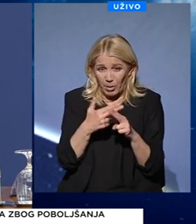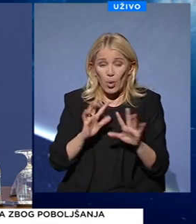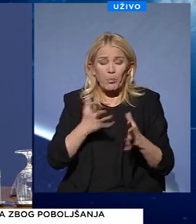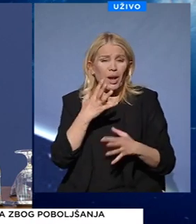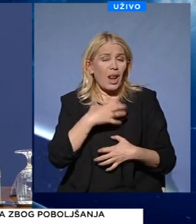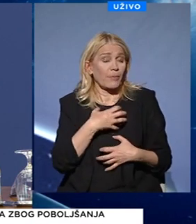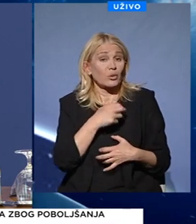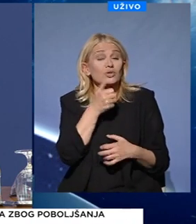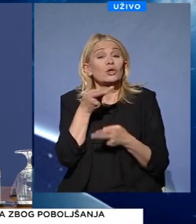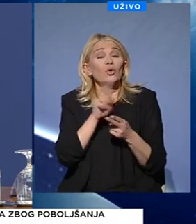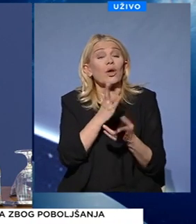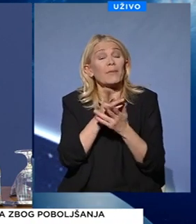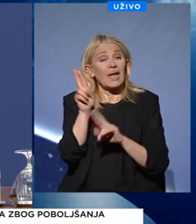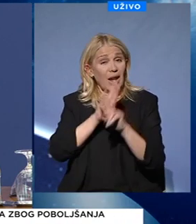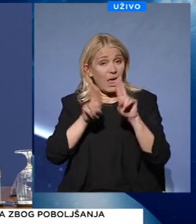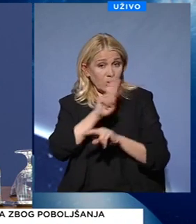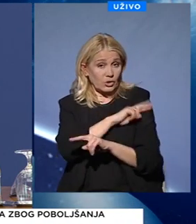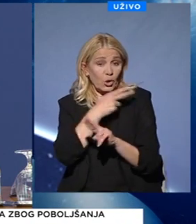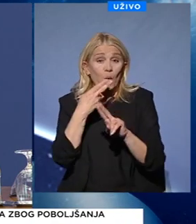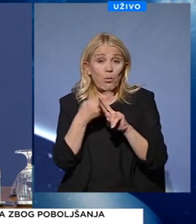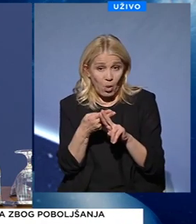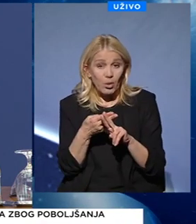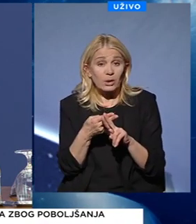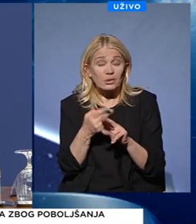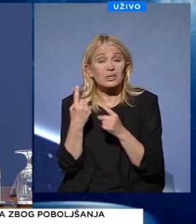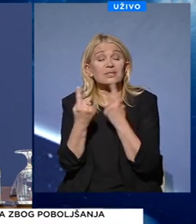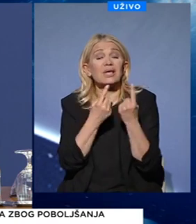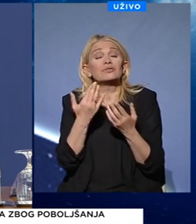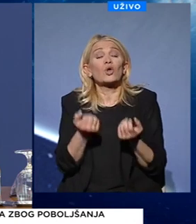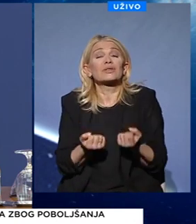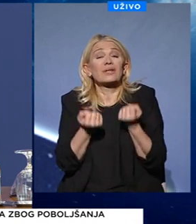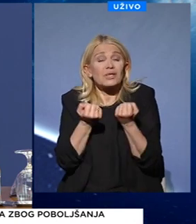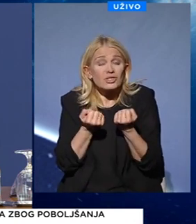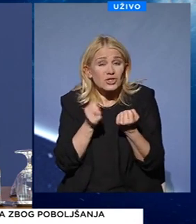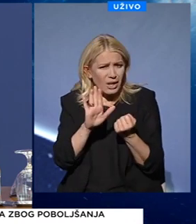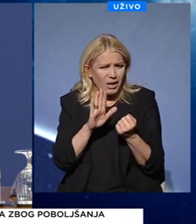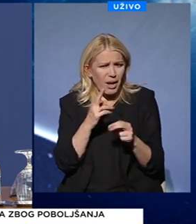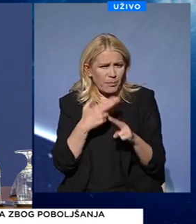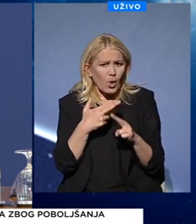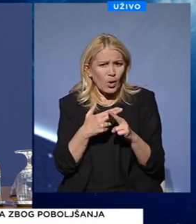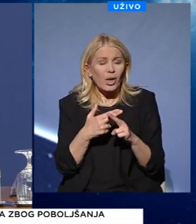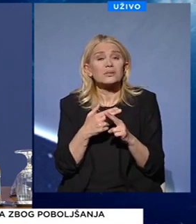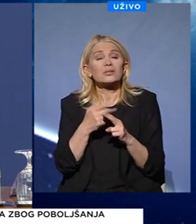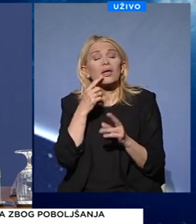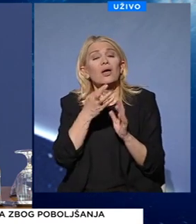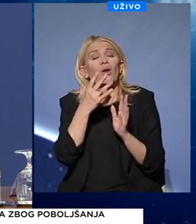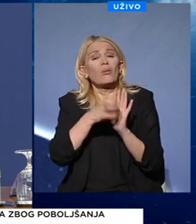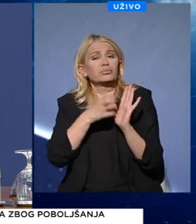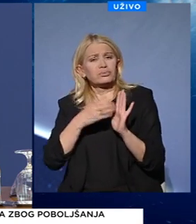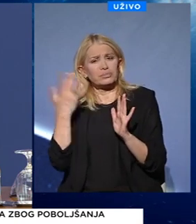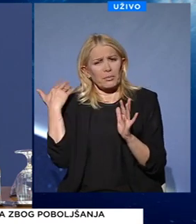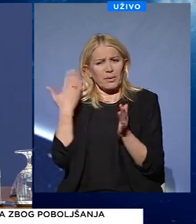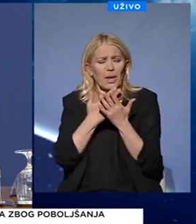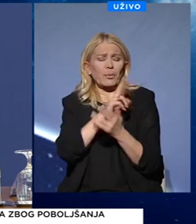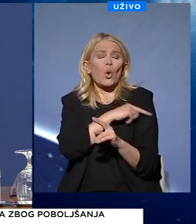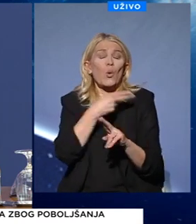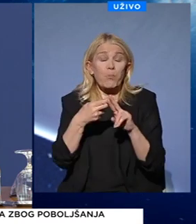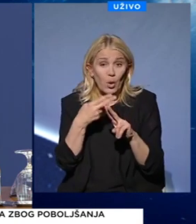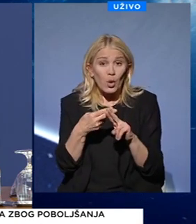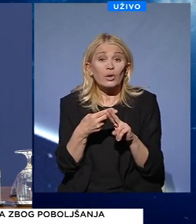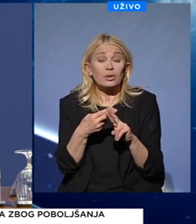pluća i drugih, bili lečeni bolnički, u zavisnosti od težine kliničke slike, u zavisnosti od dužine prethodnog boravka u